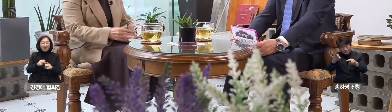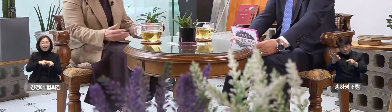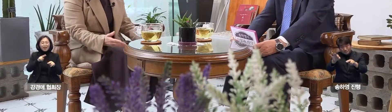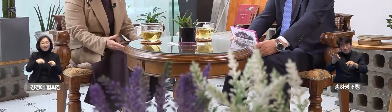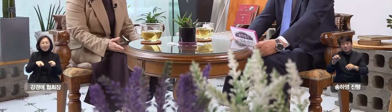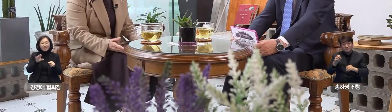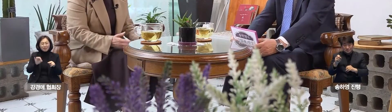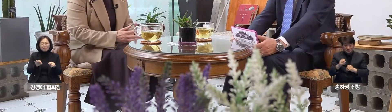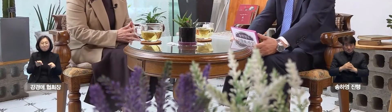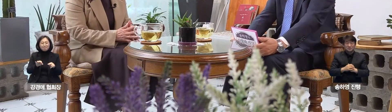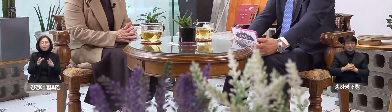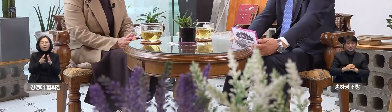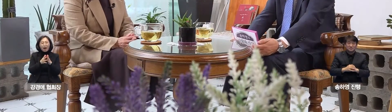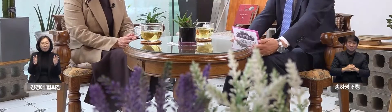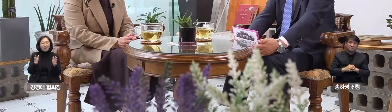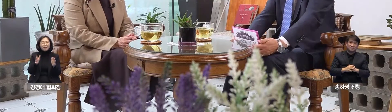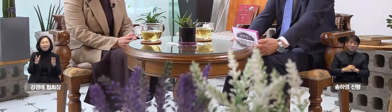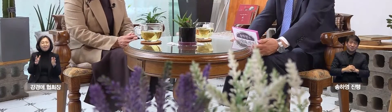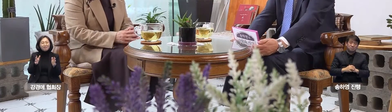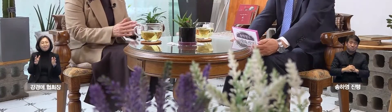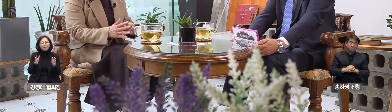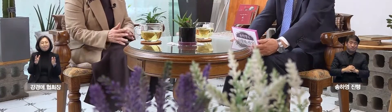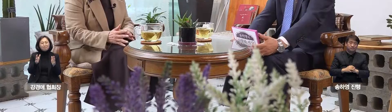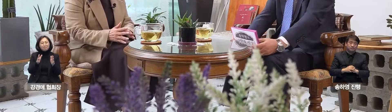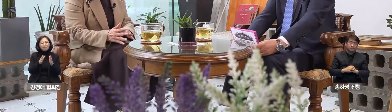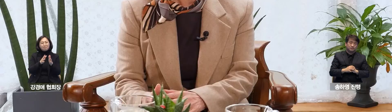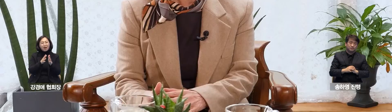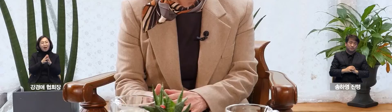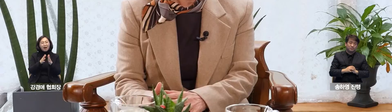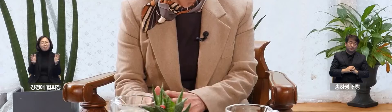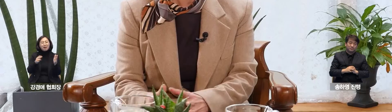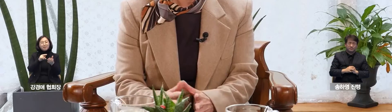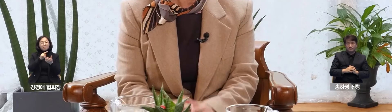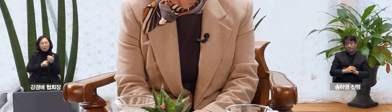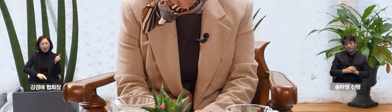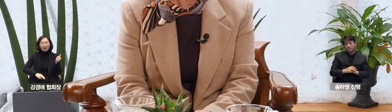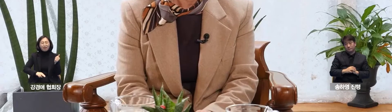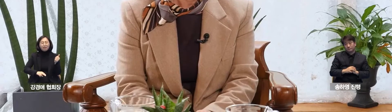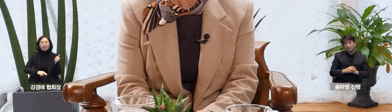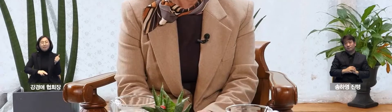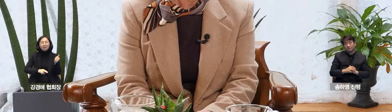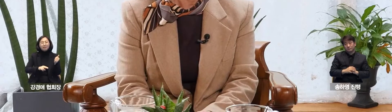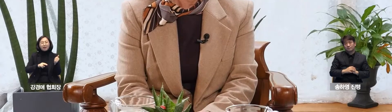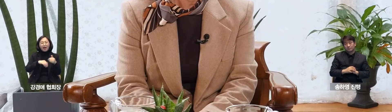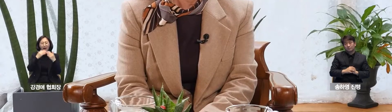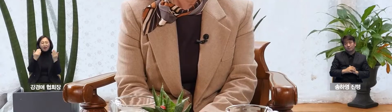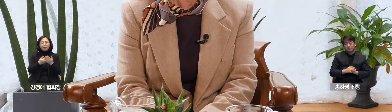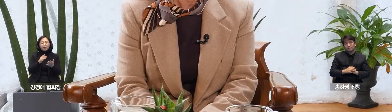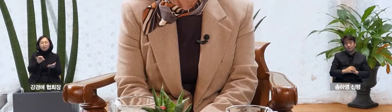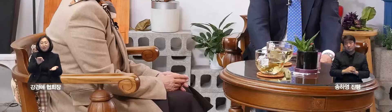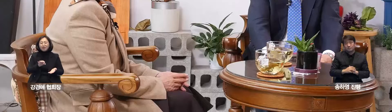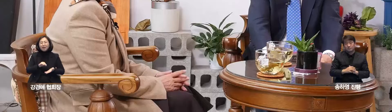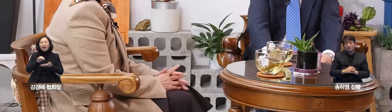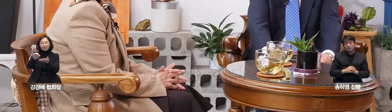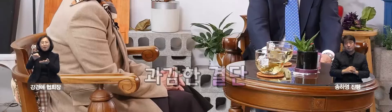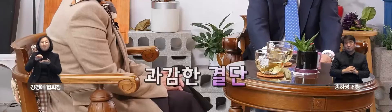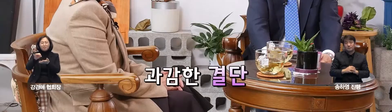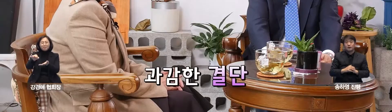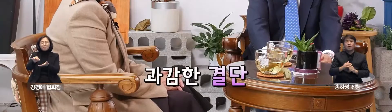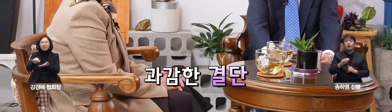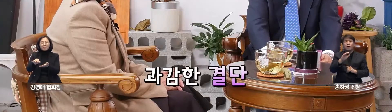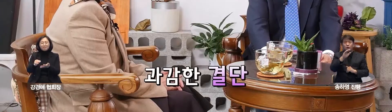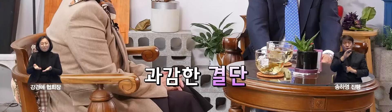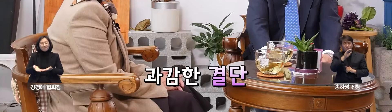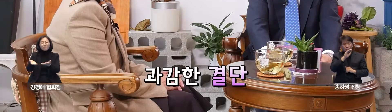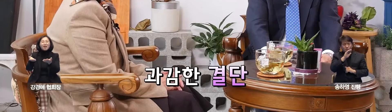퇴직하고 그때 마침 또 좀 뭐 팔 그 아파트도 있어서 좀 팔고 해서 네. 정말